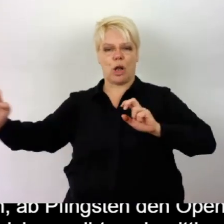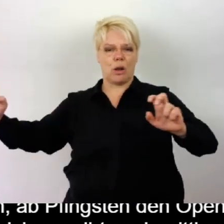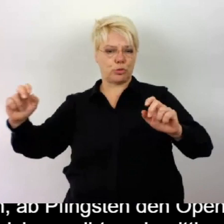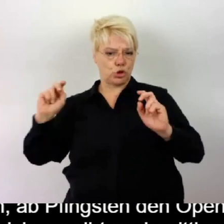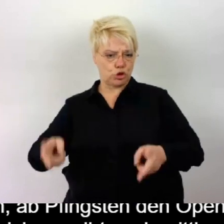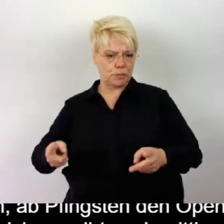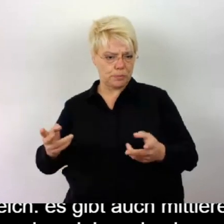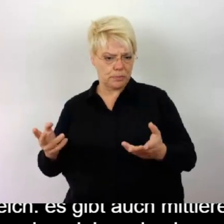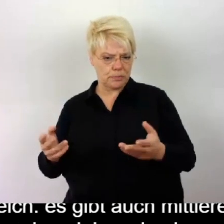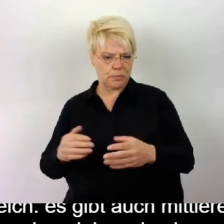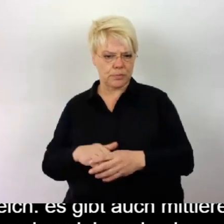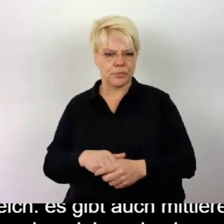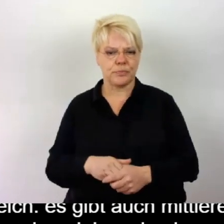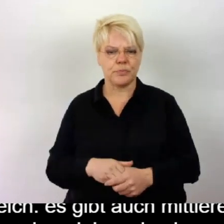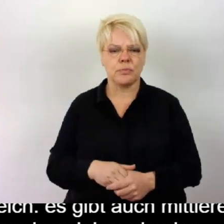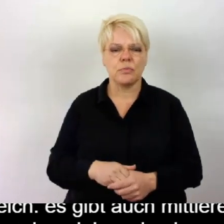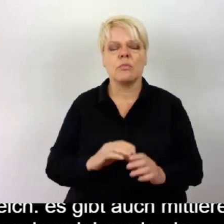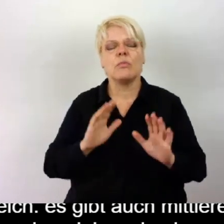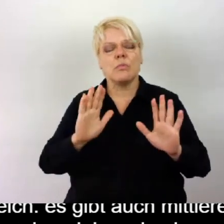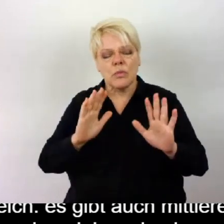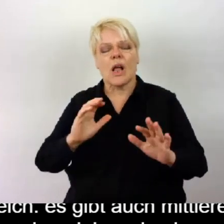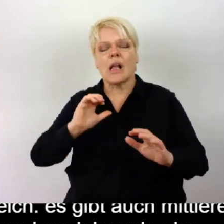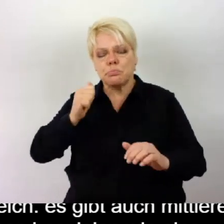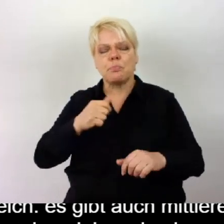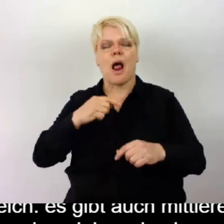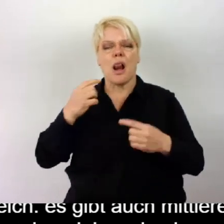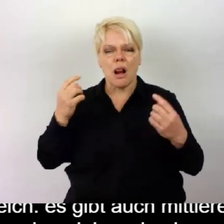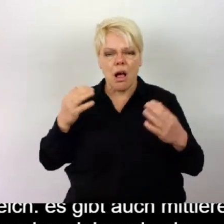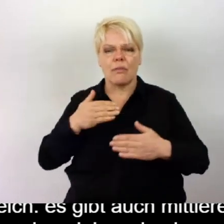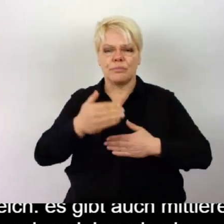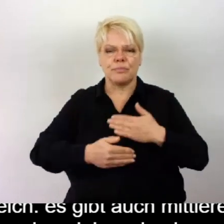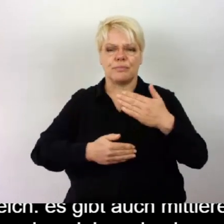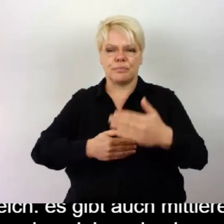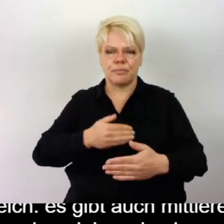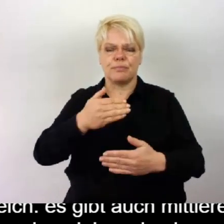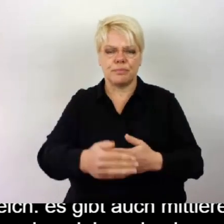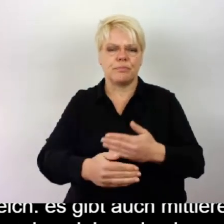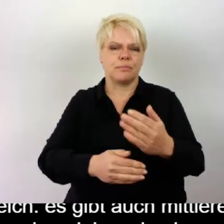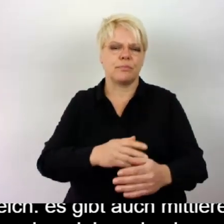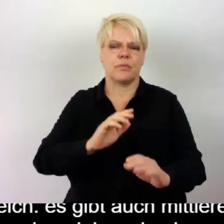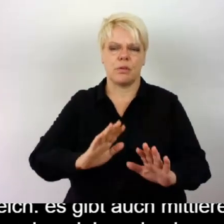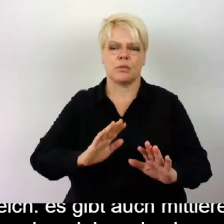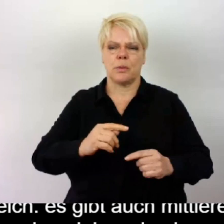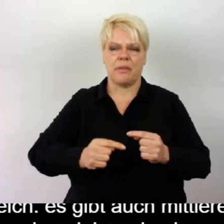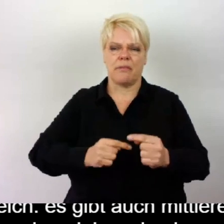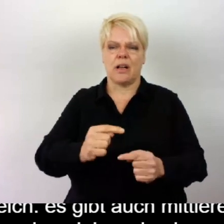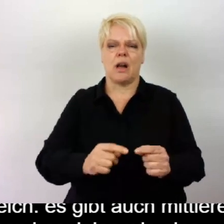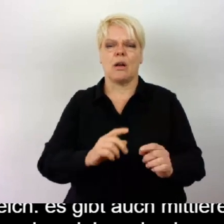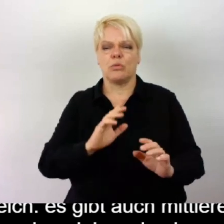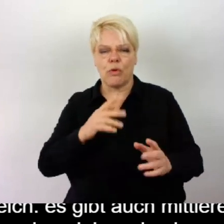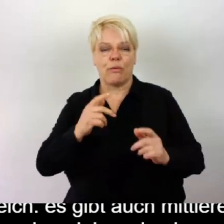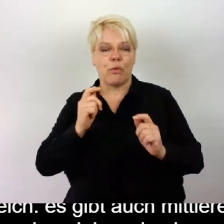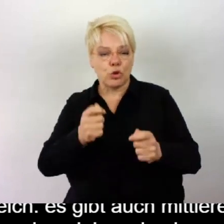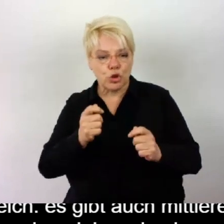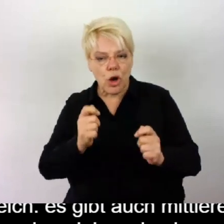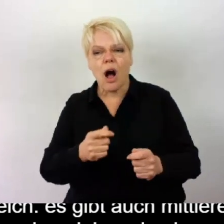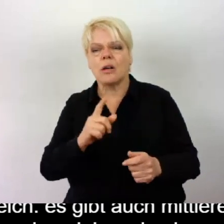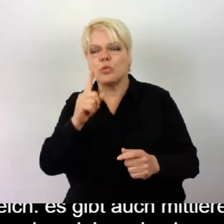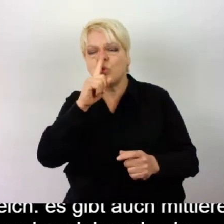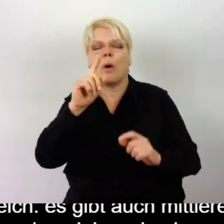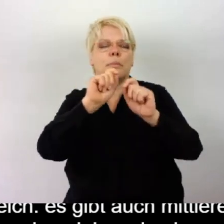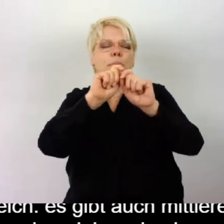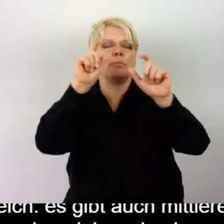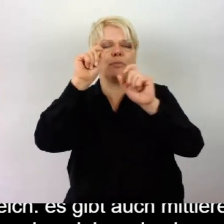Winter. Entschuldigen bitte die Banalität, aber man muss es auch mal gesagt haben. Von daher kommt es eben auch auf diesen Charakter der Veranstaltung an. Es